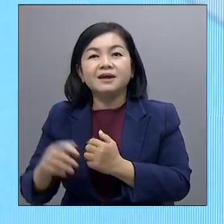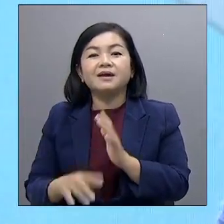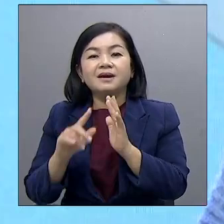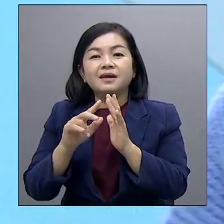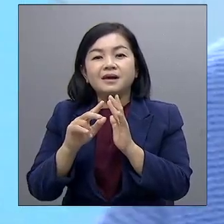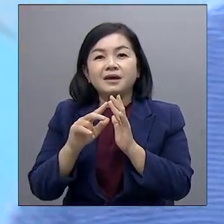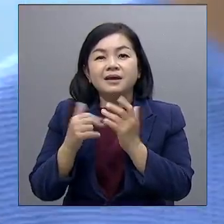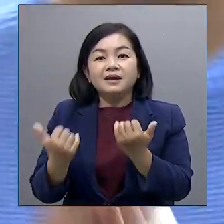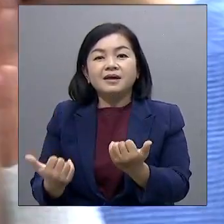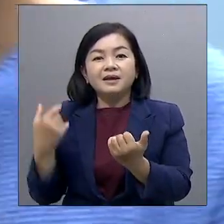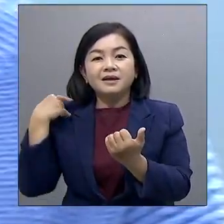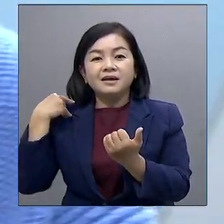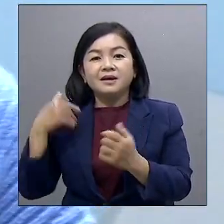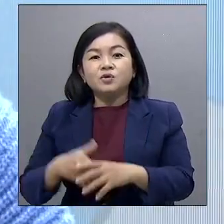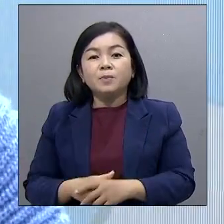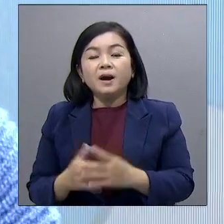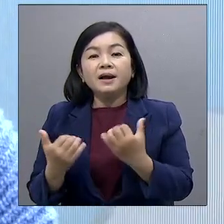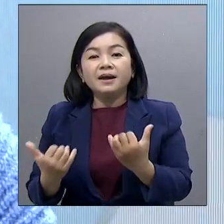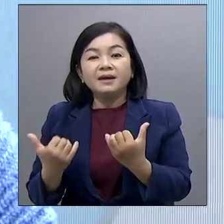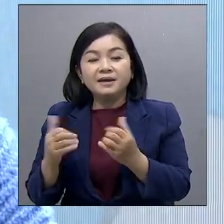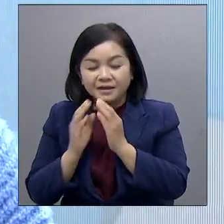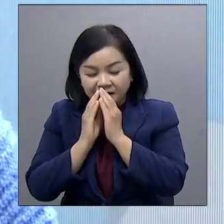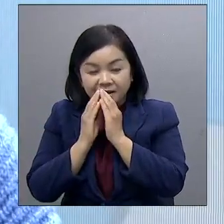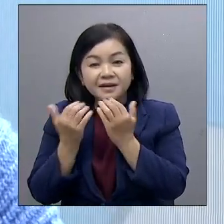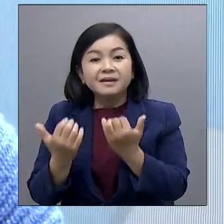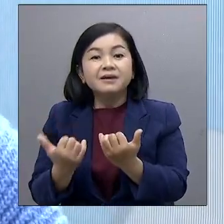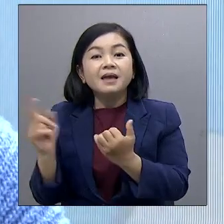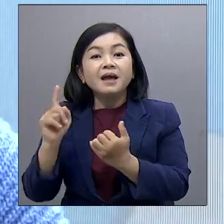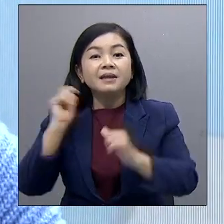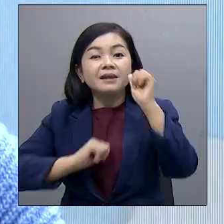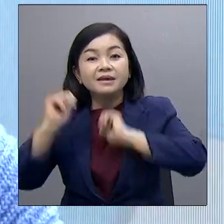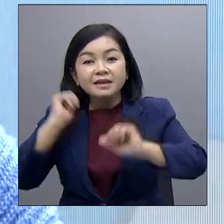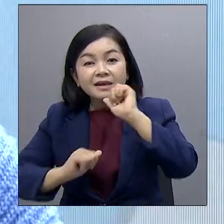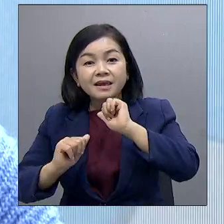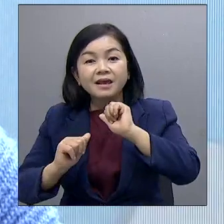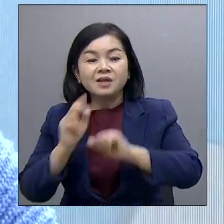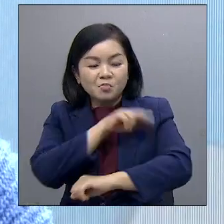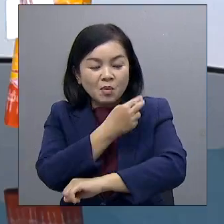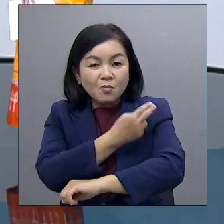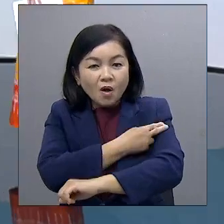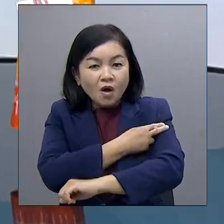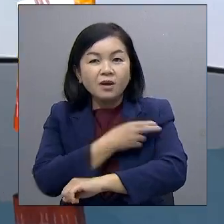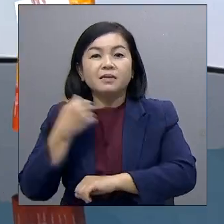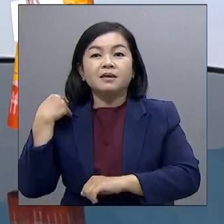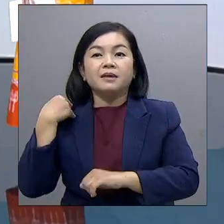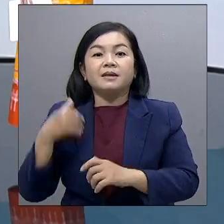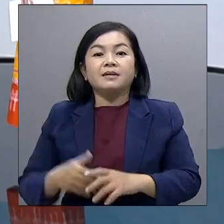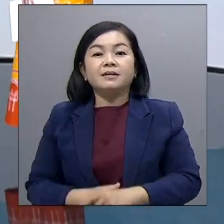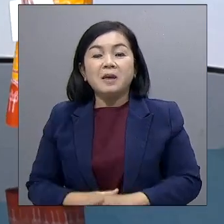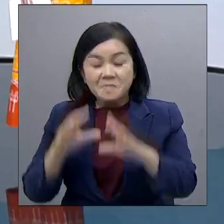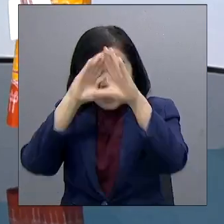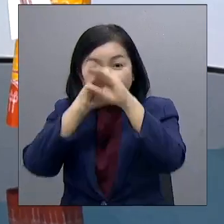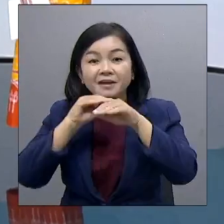ค่ะอ่าท่านสุครับสวัสดีครับคิมอนดมครับรับบทเป็นหมอประวีครับอ่าอ่ะออนแอร์คืนนี้